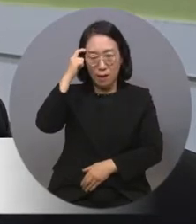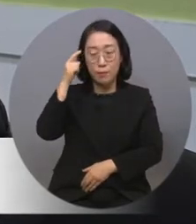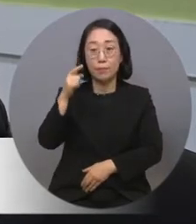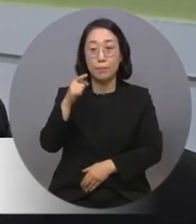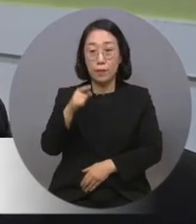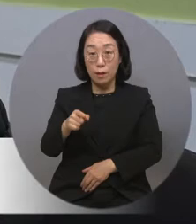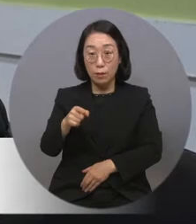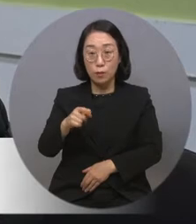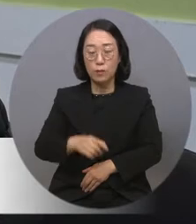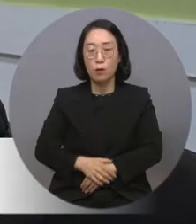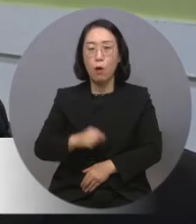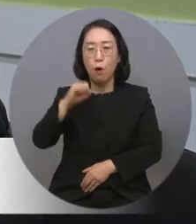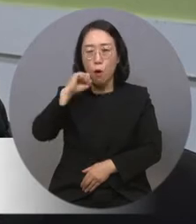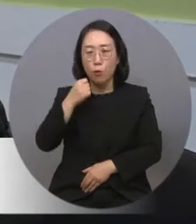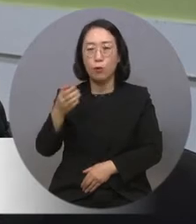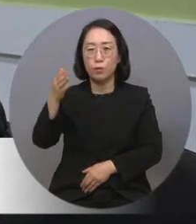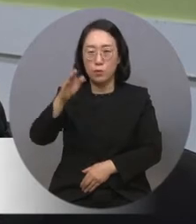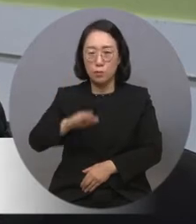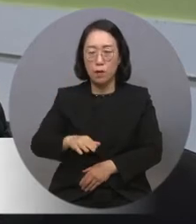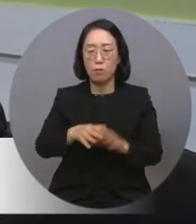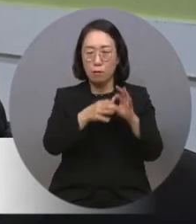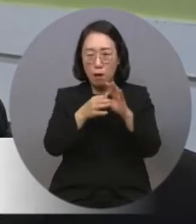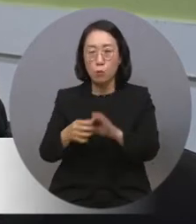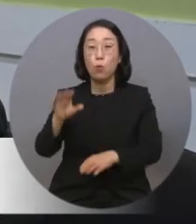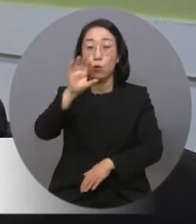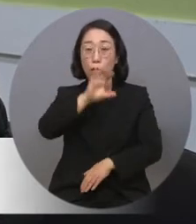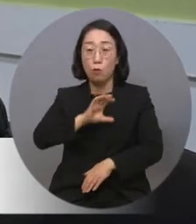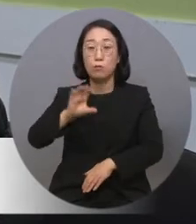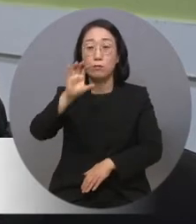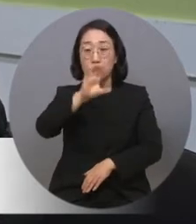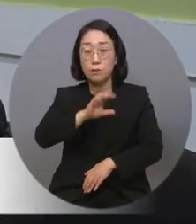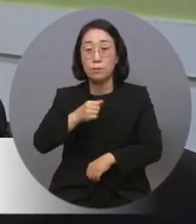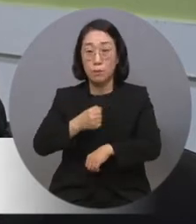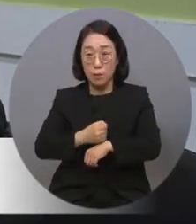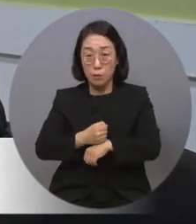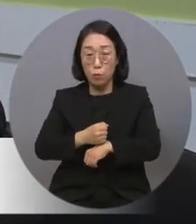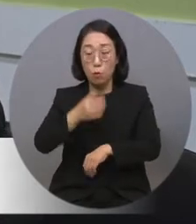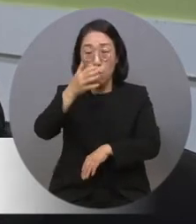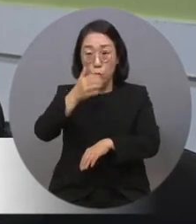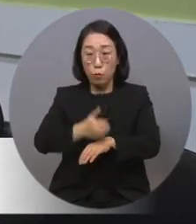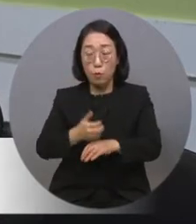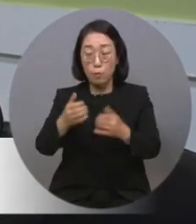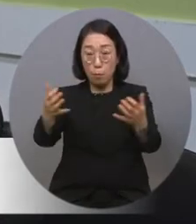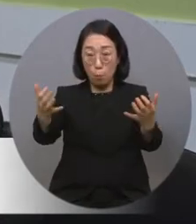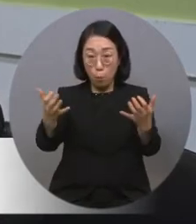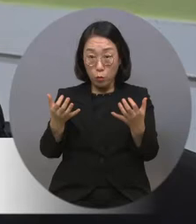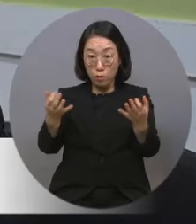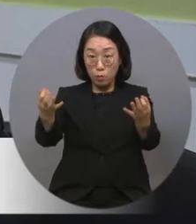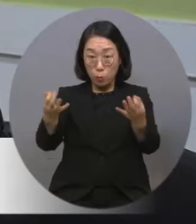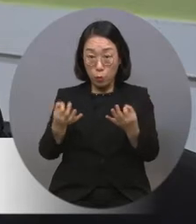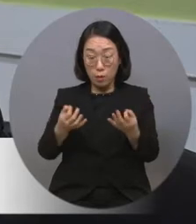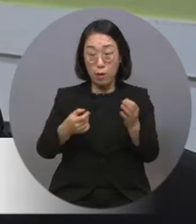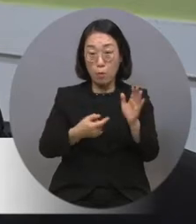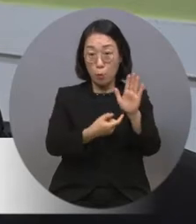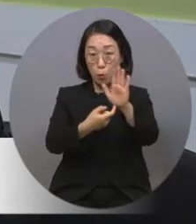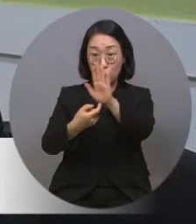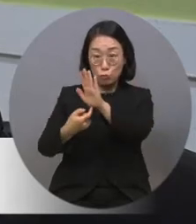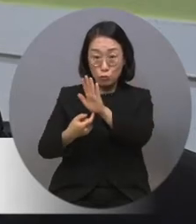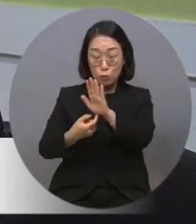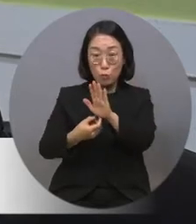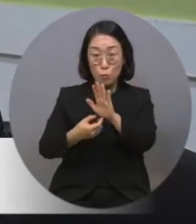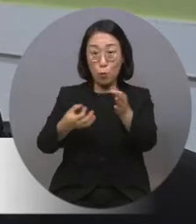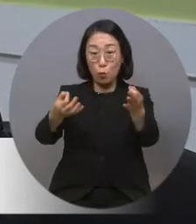하나는 이렇게 어렵지만 열심히 연습해서 본인들이 많은 사람들 무대에서 이렇게 보여줌으로써 이 사람들이,